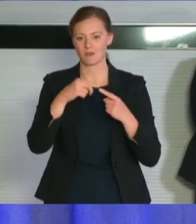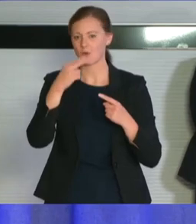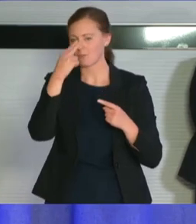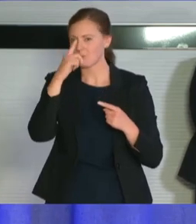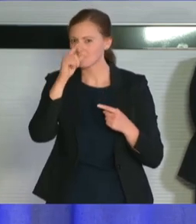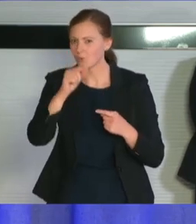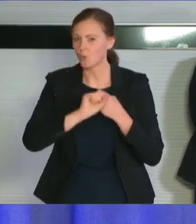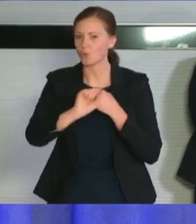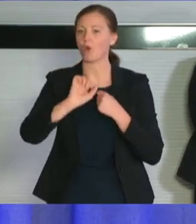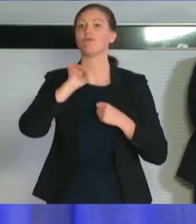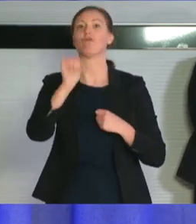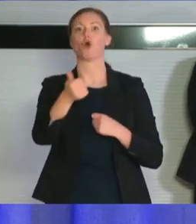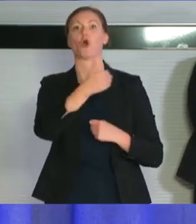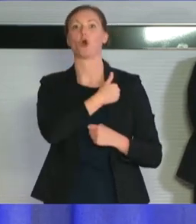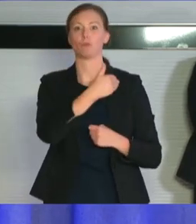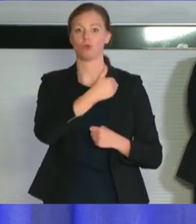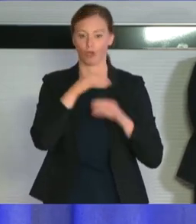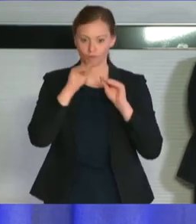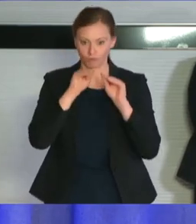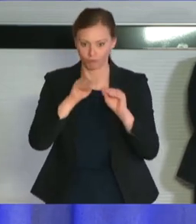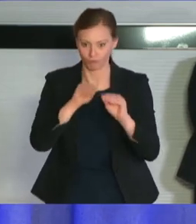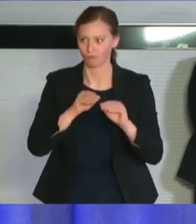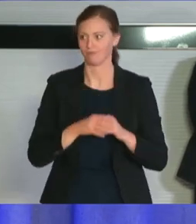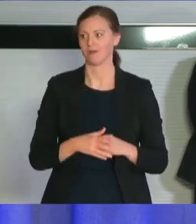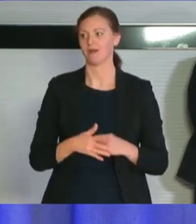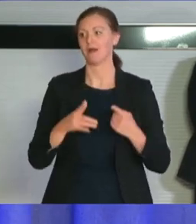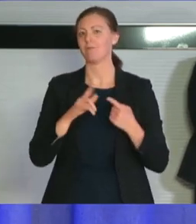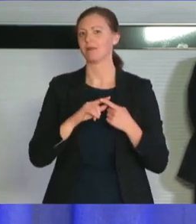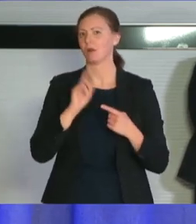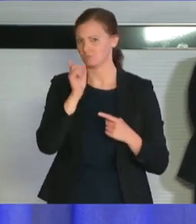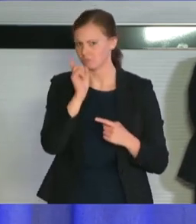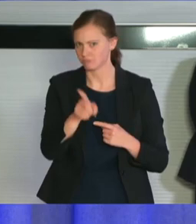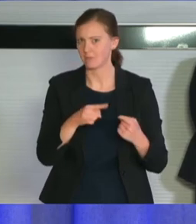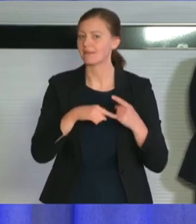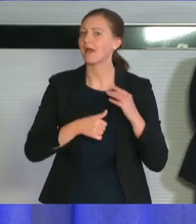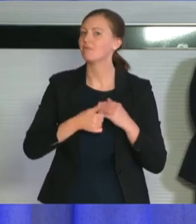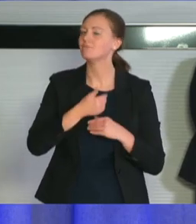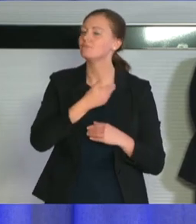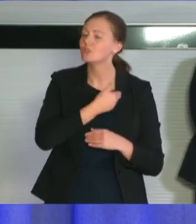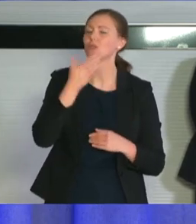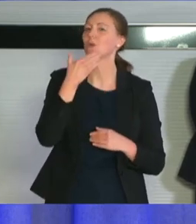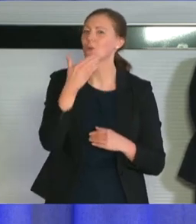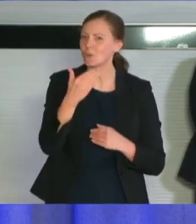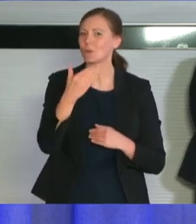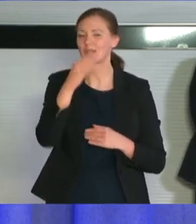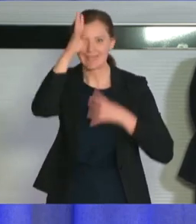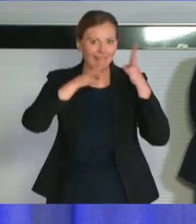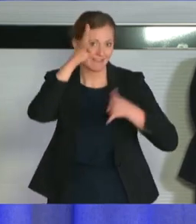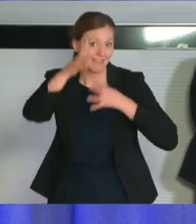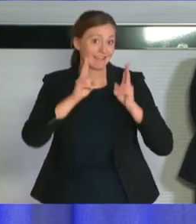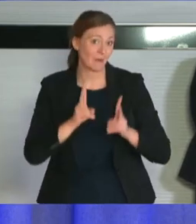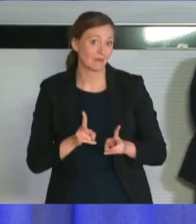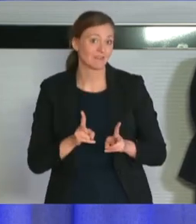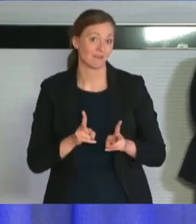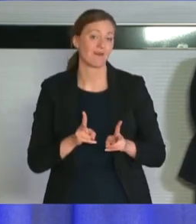Sofie, altså sånn i den. Men ellers så er det veldig, synes jeg det veldig mye god kreativitet for at vi